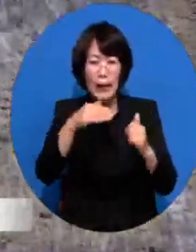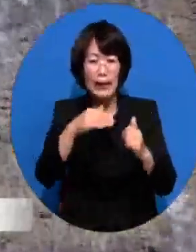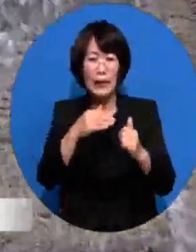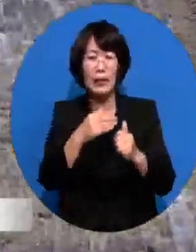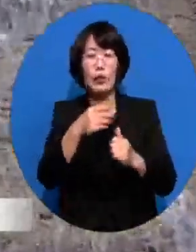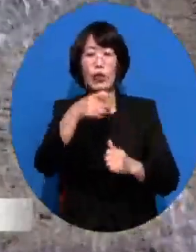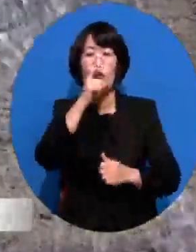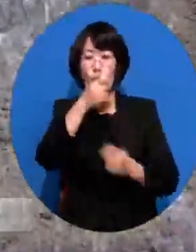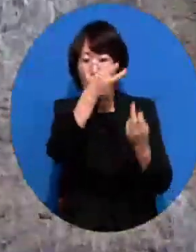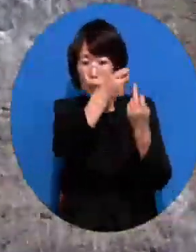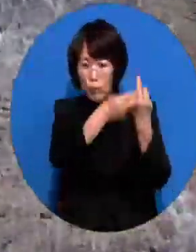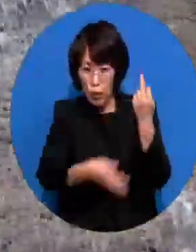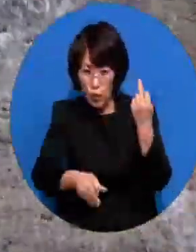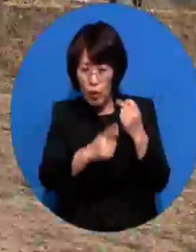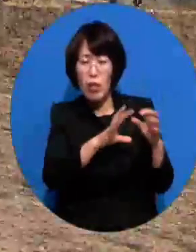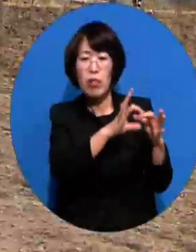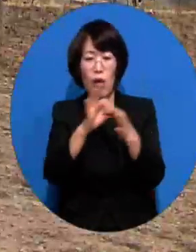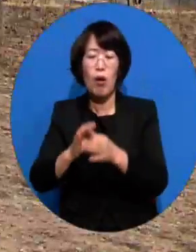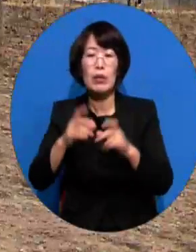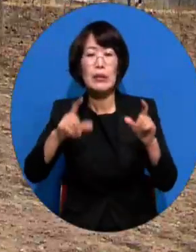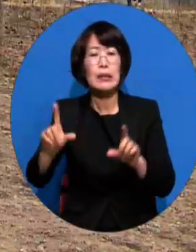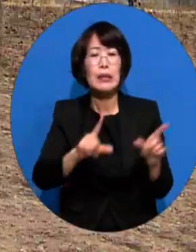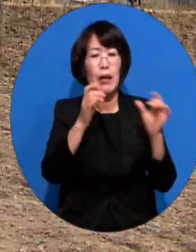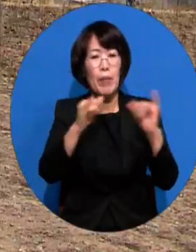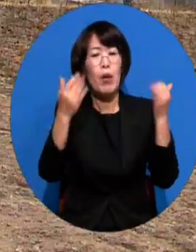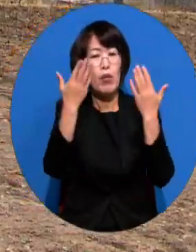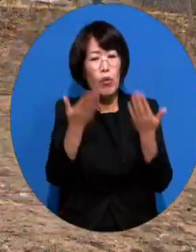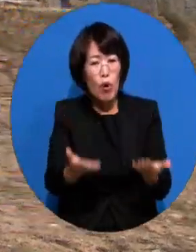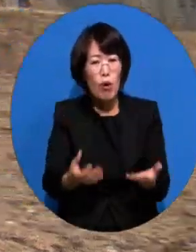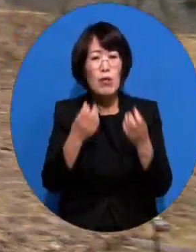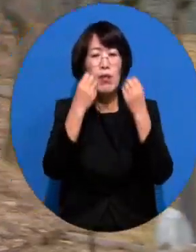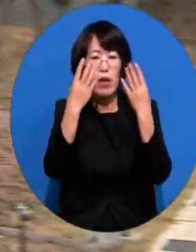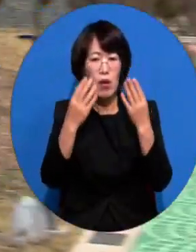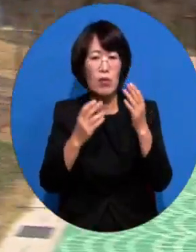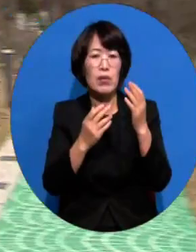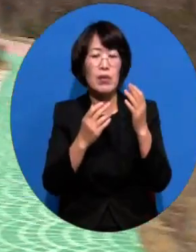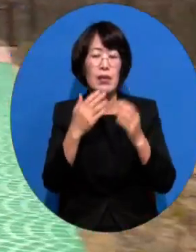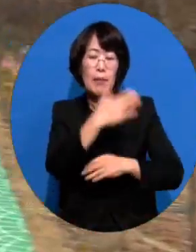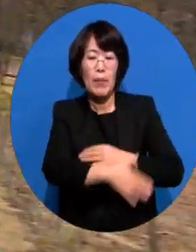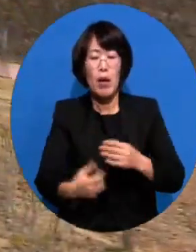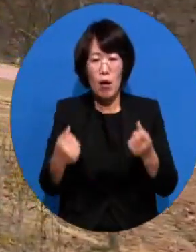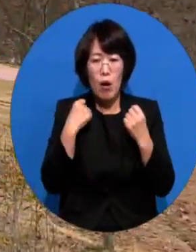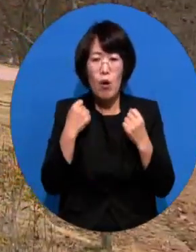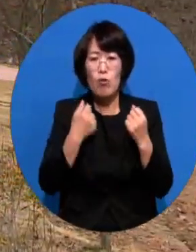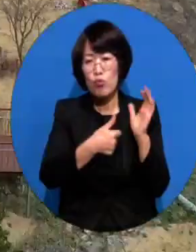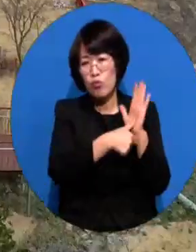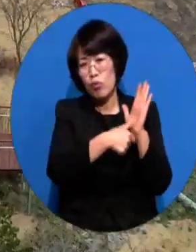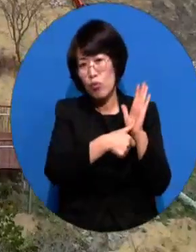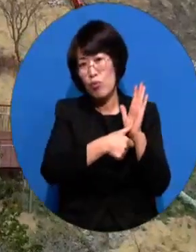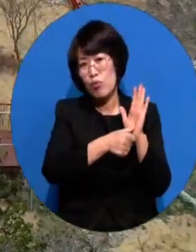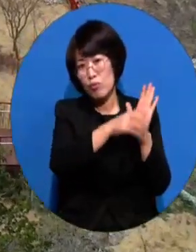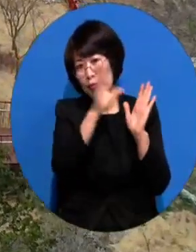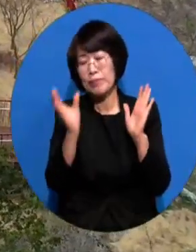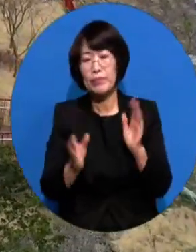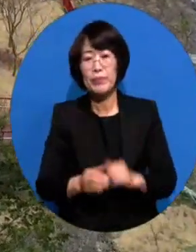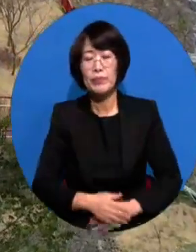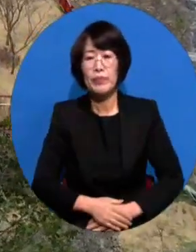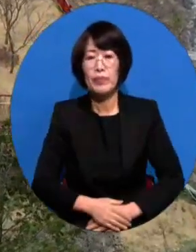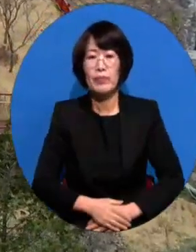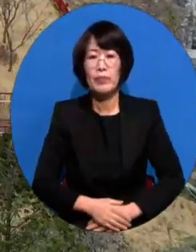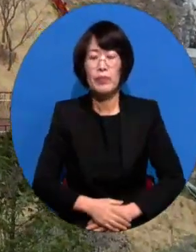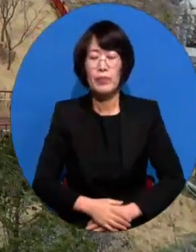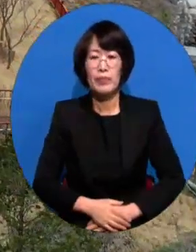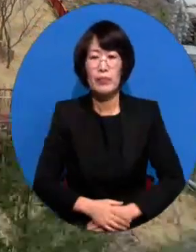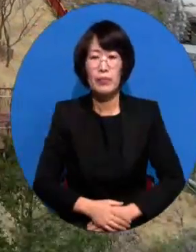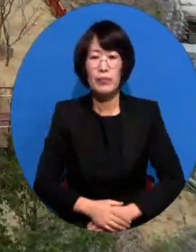물맞이 폭포 등과 연계해 주민의 쉼터이자 새로운 산림 관광 명소로 주목받고 있습니다. MBC